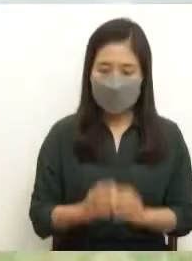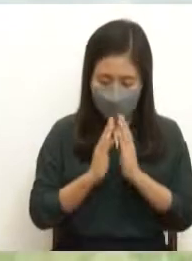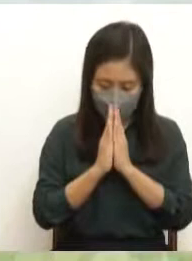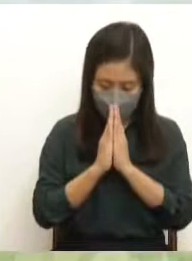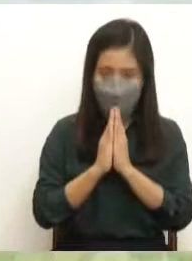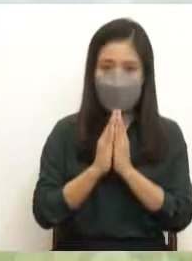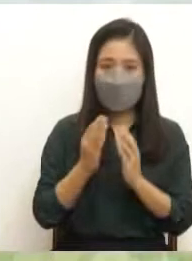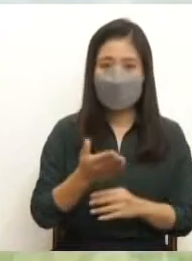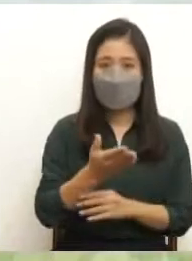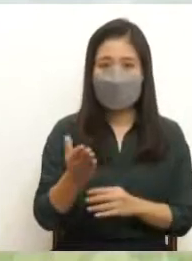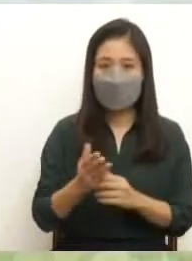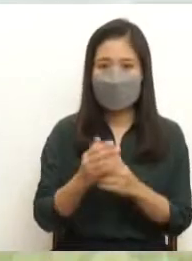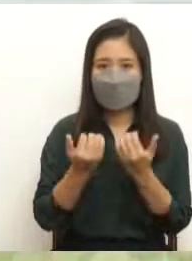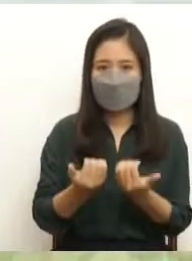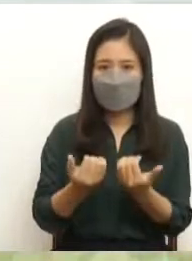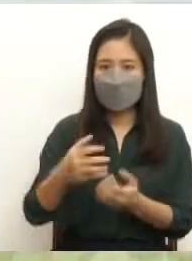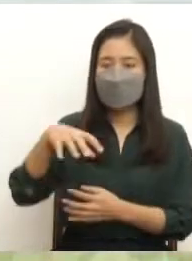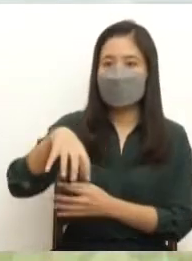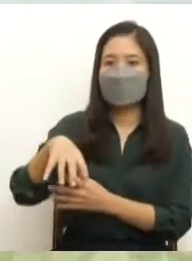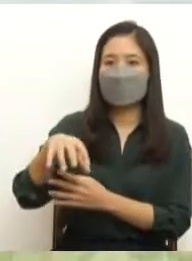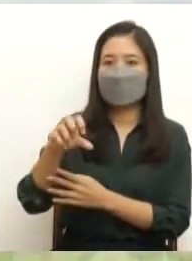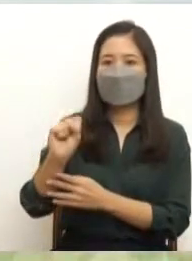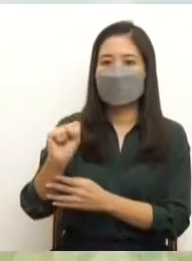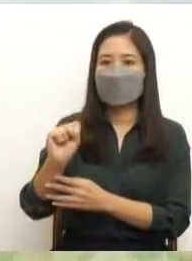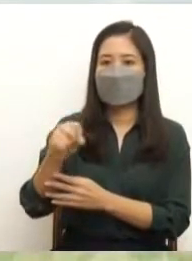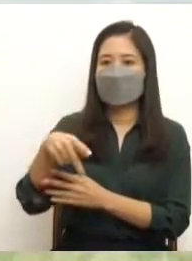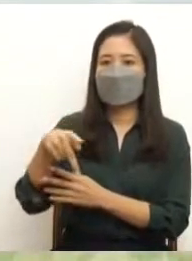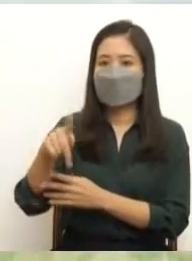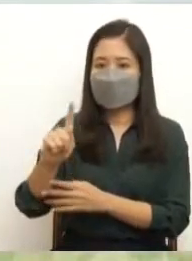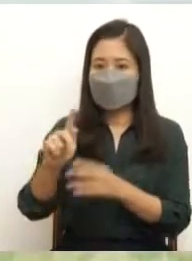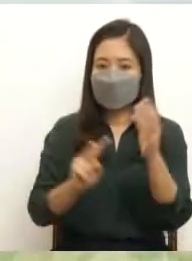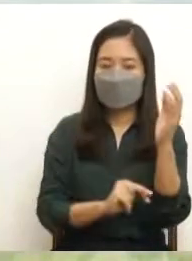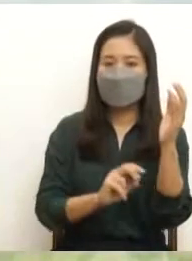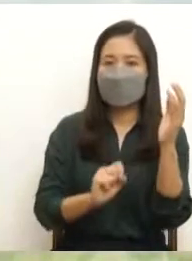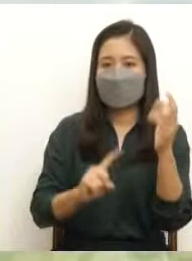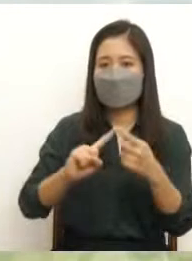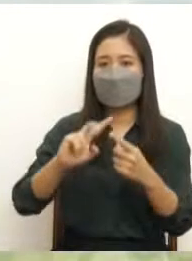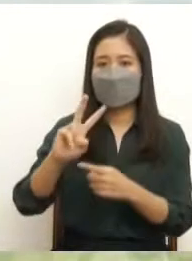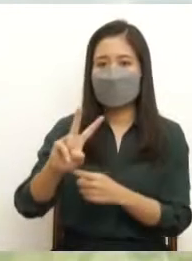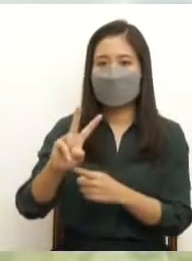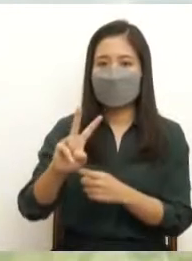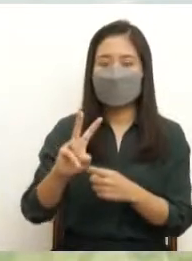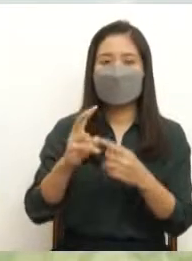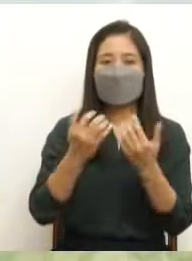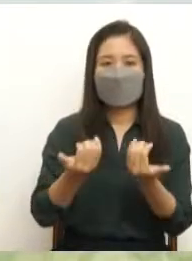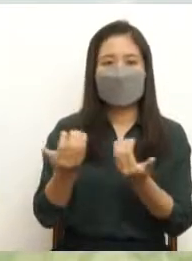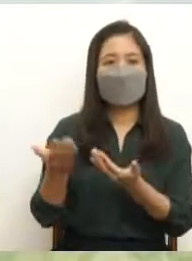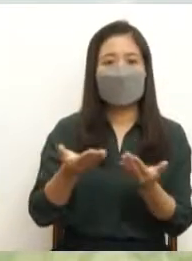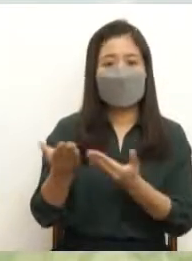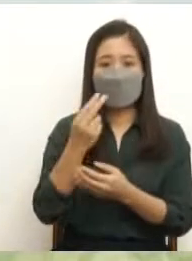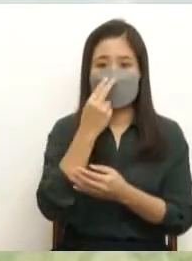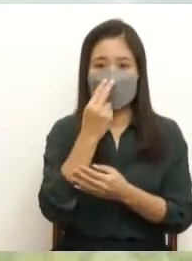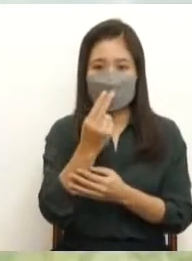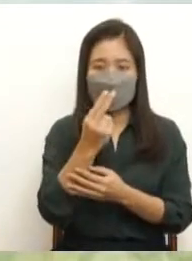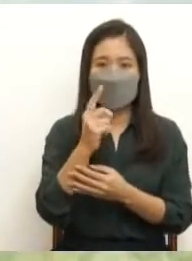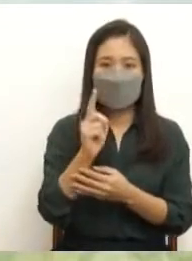ค่ะคุณผู้ชมคะวันนี้สำนักงานเขตพื้นที่การศึกษาประถมศึกษานครศรีธรรมราชเขต2ขอนำทุกท่านไปพบกับโคกหน